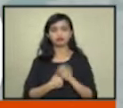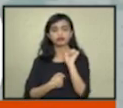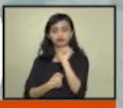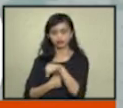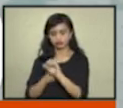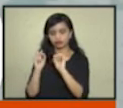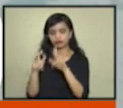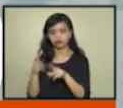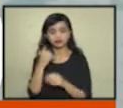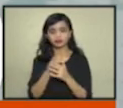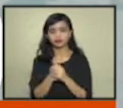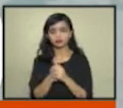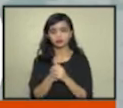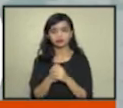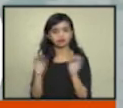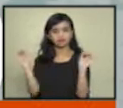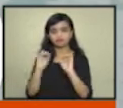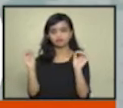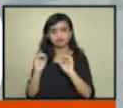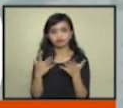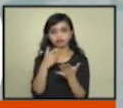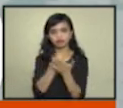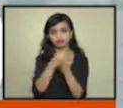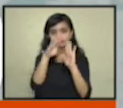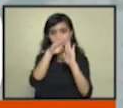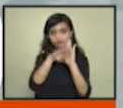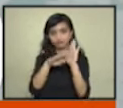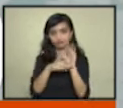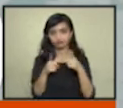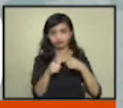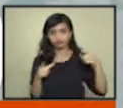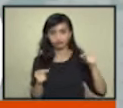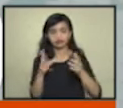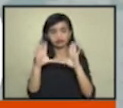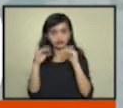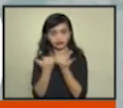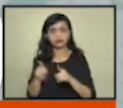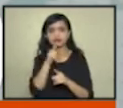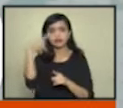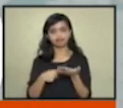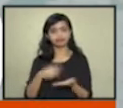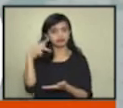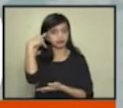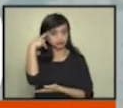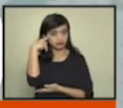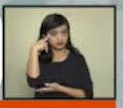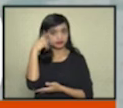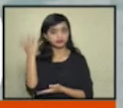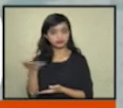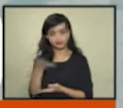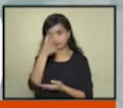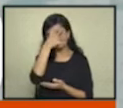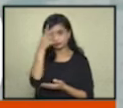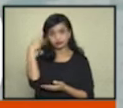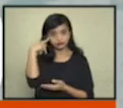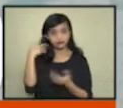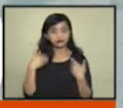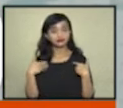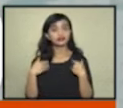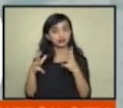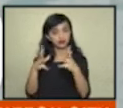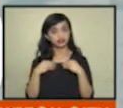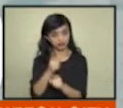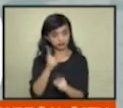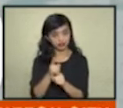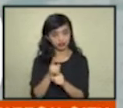ngayon, si Melita ho kasi wala sa payroll talaga ng company. Pero si Pepe talaga meron. Okay, si Tatay Pepe, makakatanggap po siya ng separation